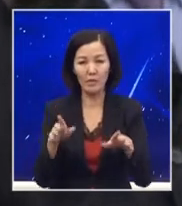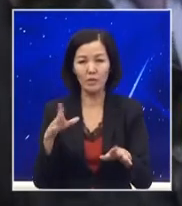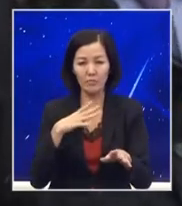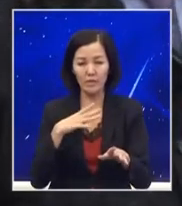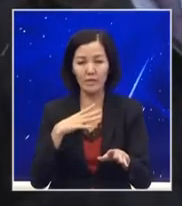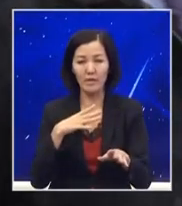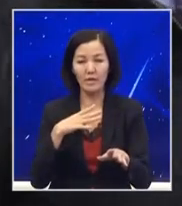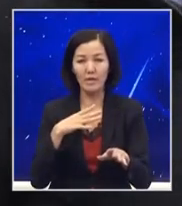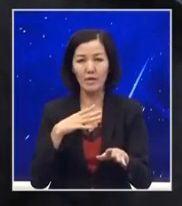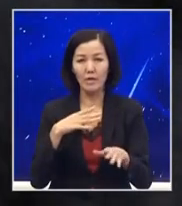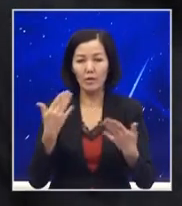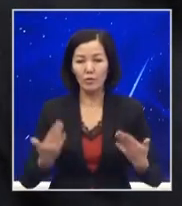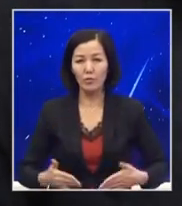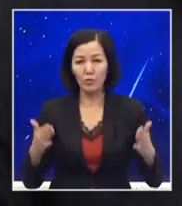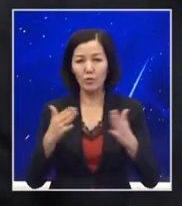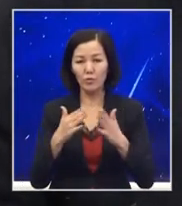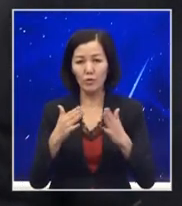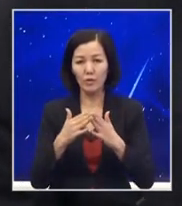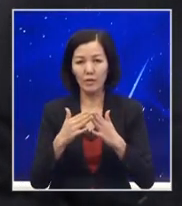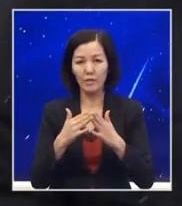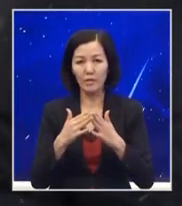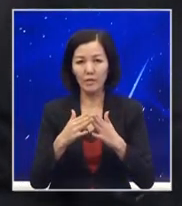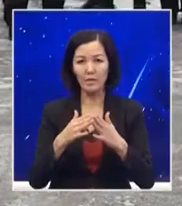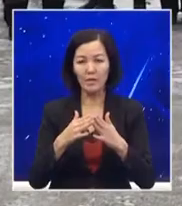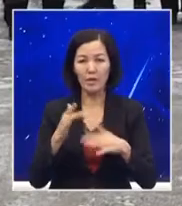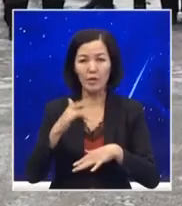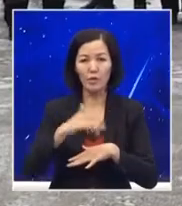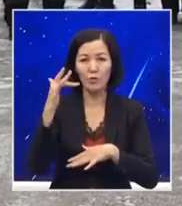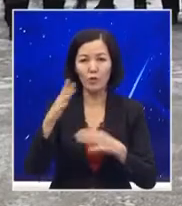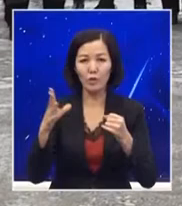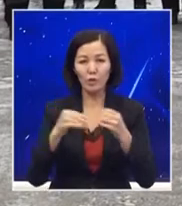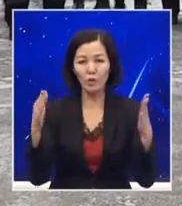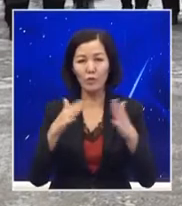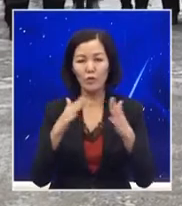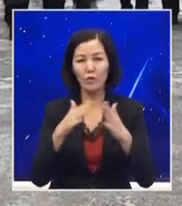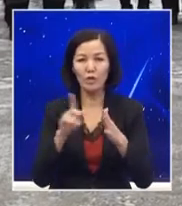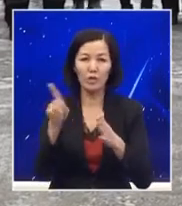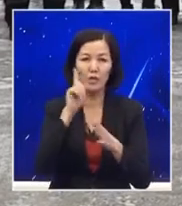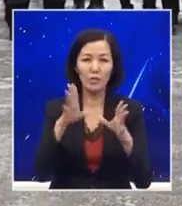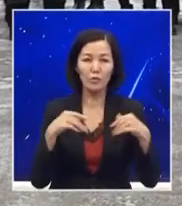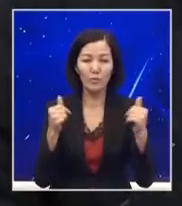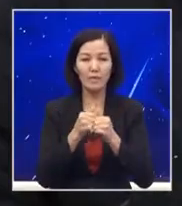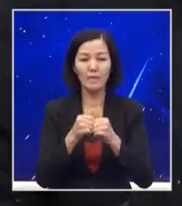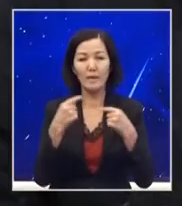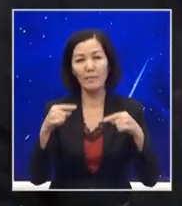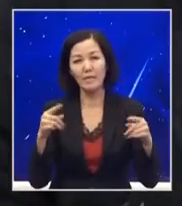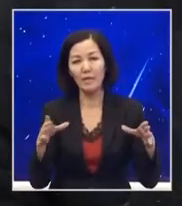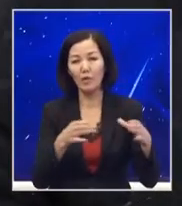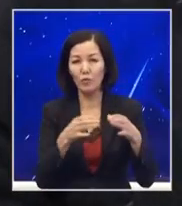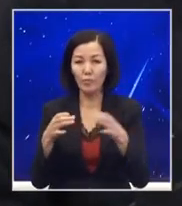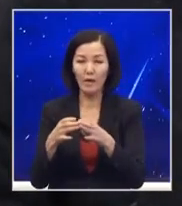үстіне тұрғын үйлердің қабаттары тұрып, біздің жас семьяларымыз, басқа да